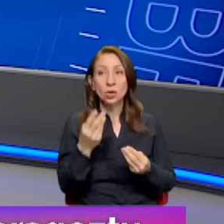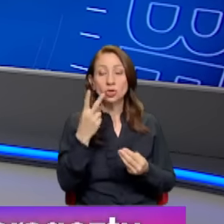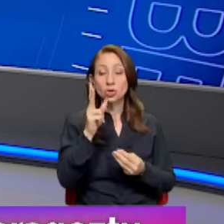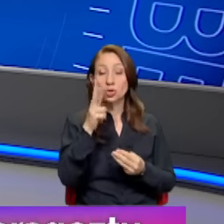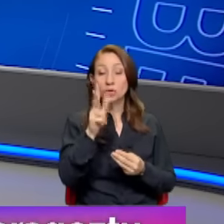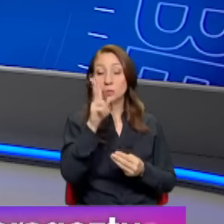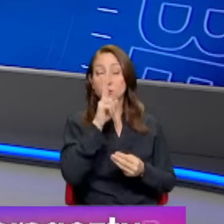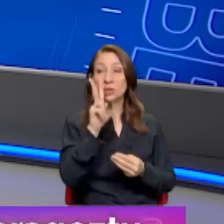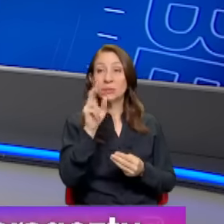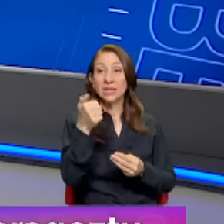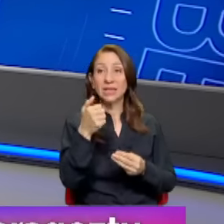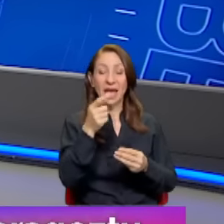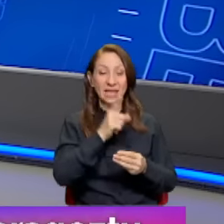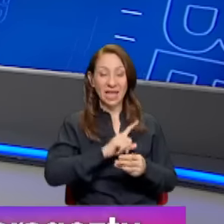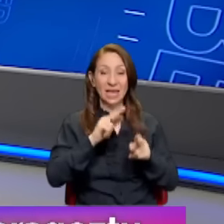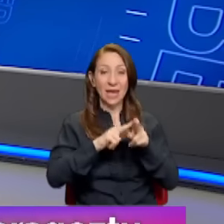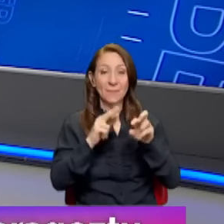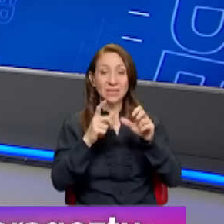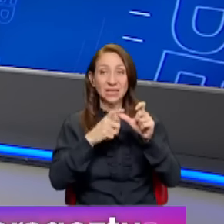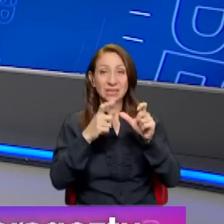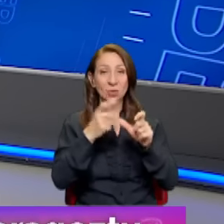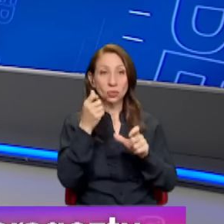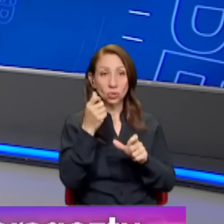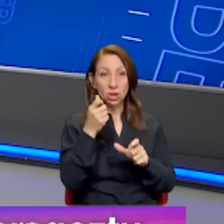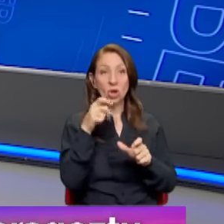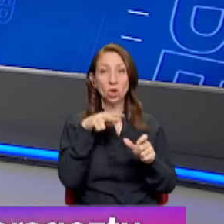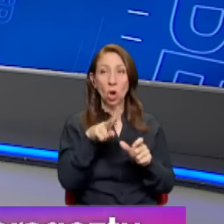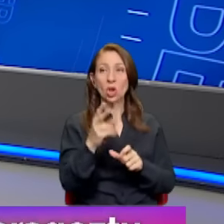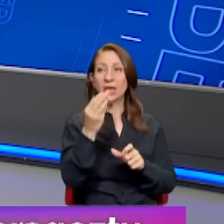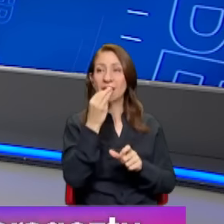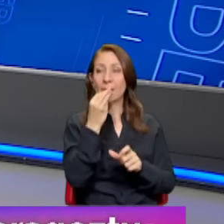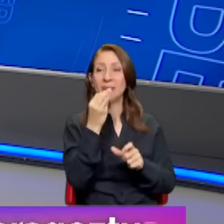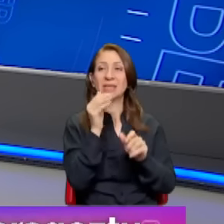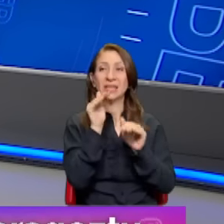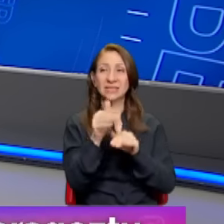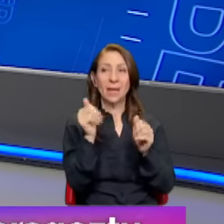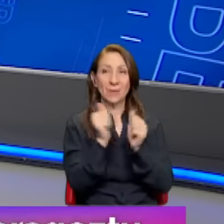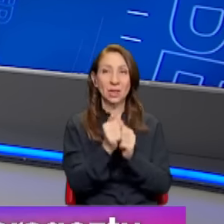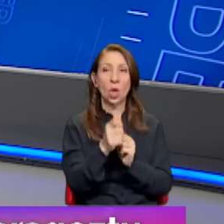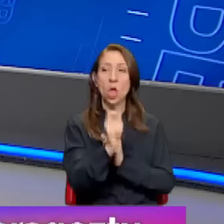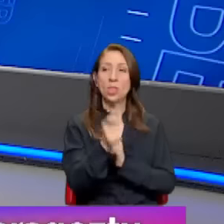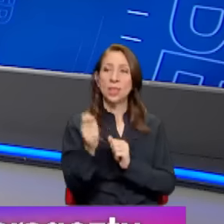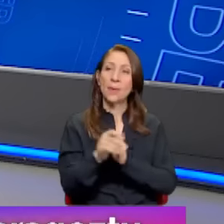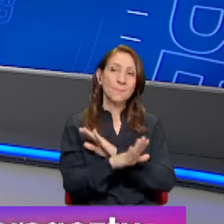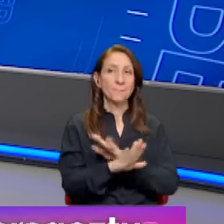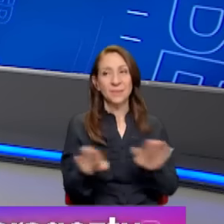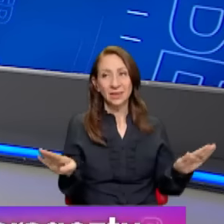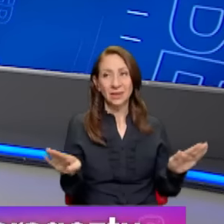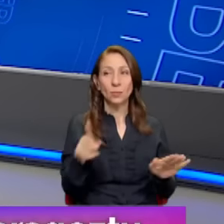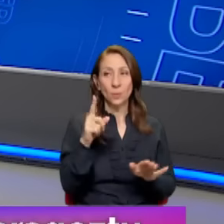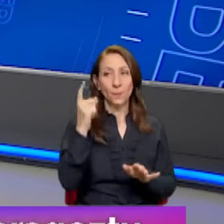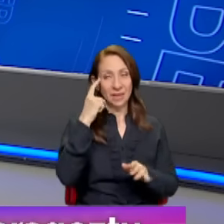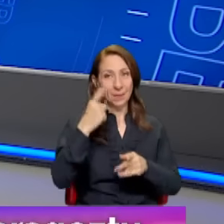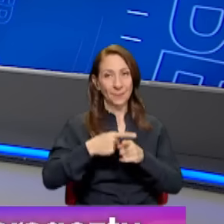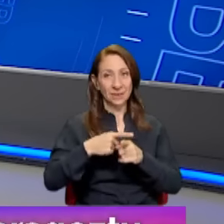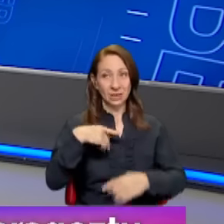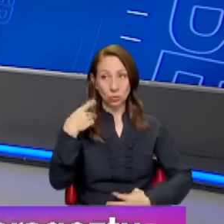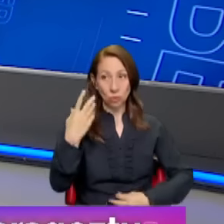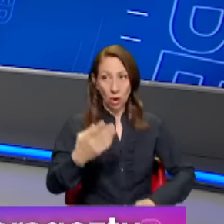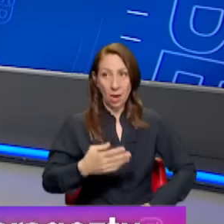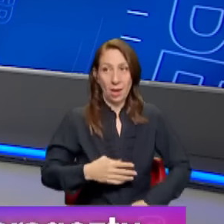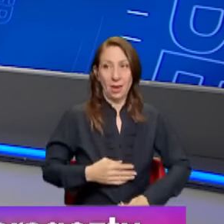3226 adayın KPSS ücretini yol ve yemek desteği ile birlikte ödedi bu bilgiyi de paylaştıktan